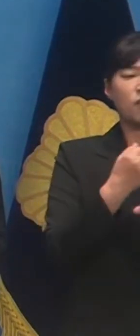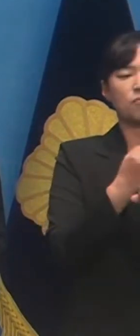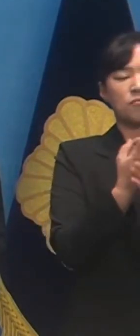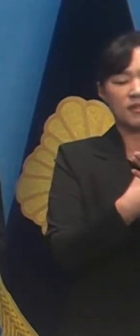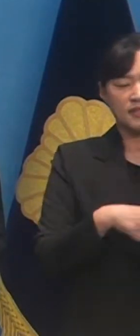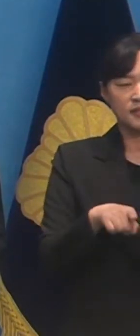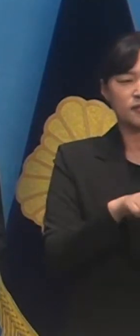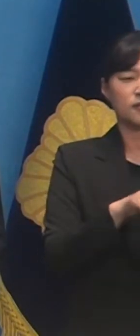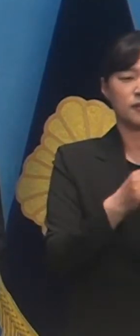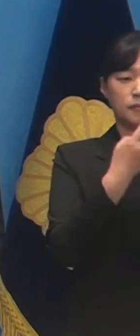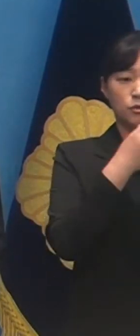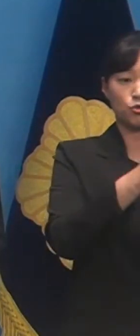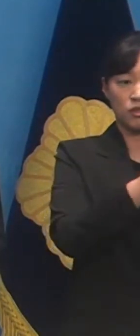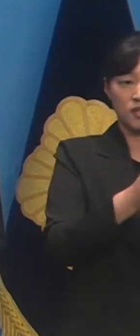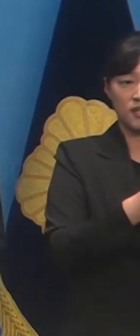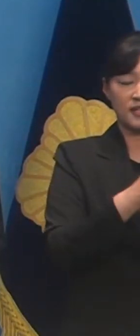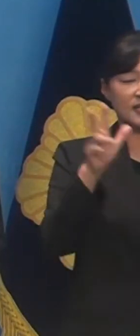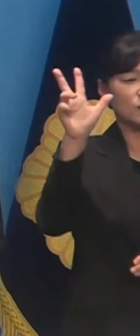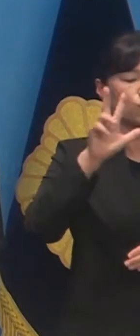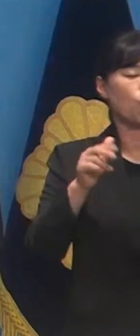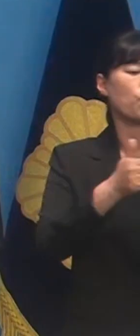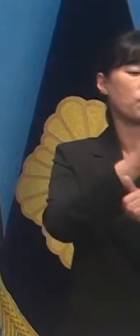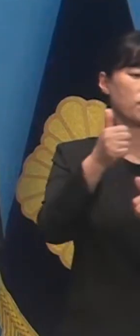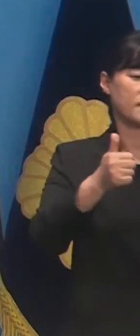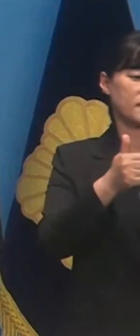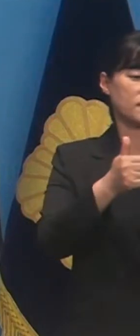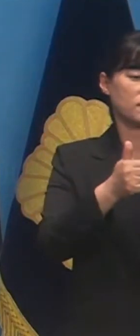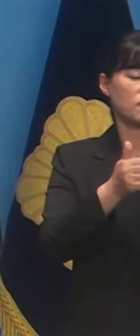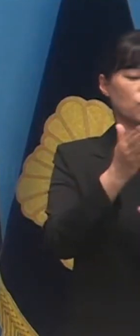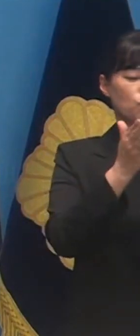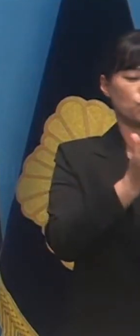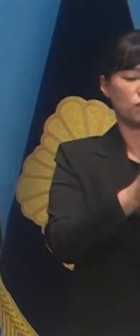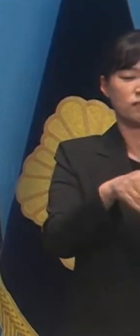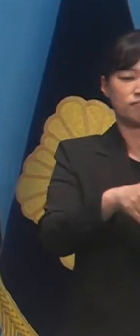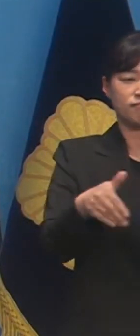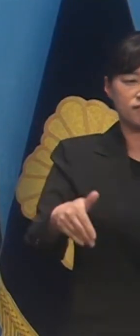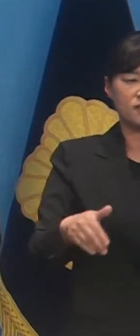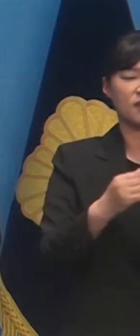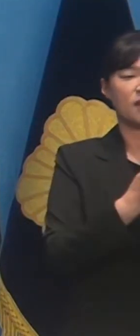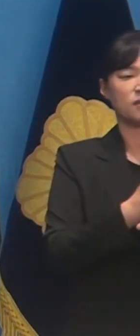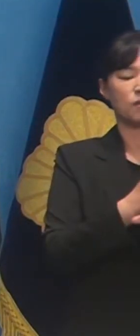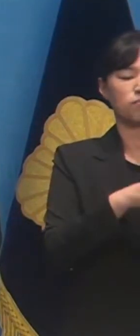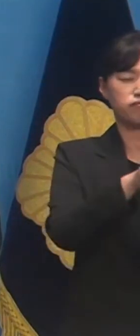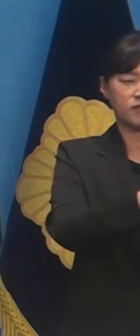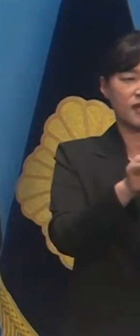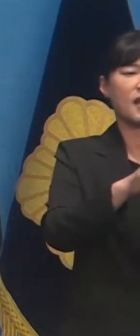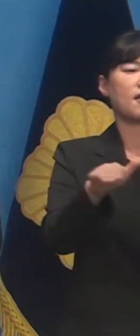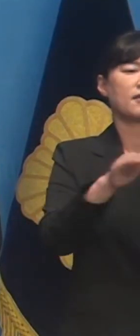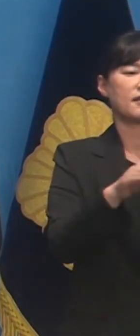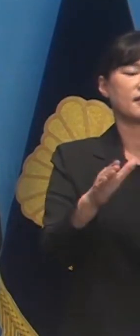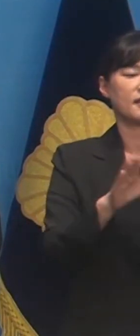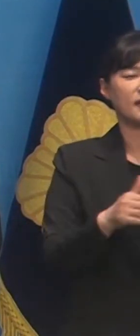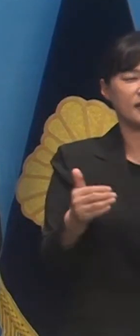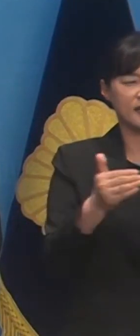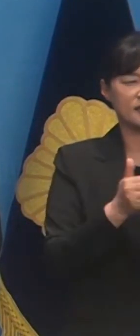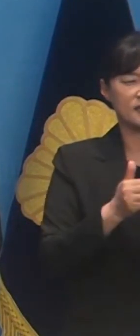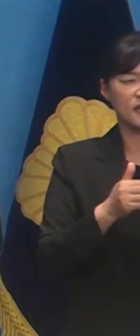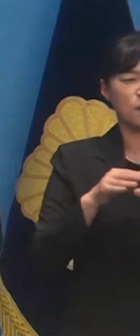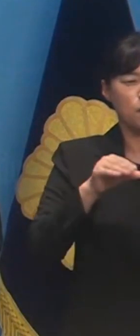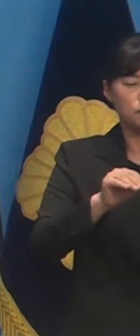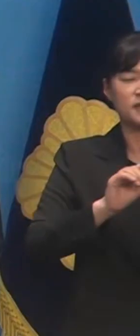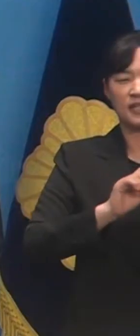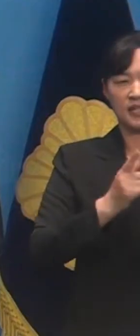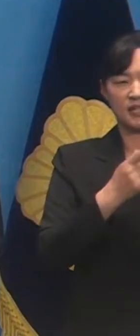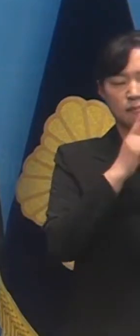이루어지도록 더불어민주당 열처위원회는 그 중재자로서 테이블을 열고 이 문제를 해결할 때까지 결코 멈추지